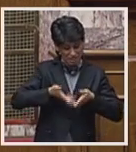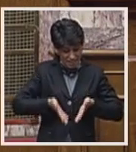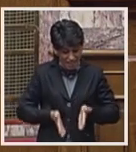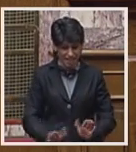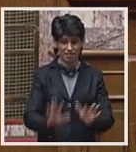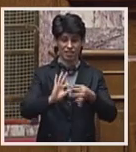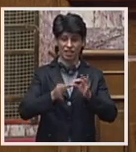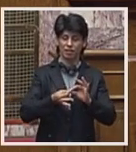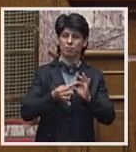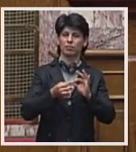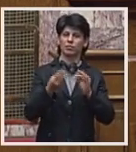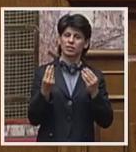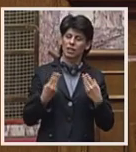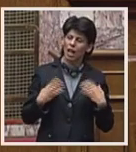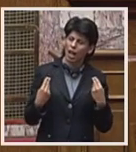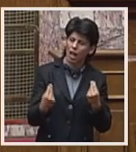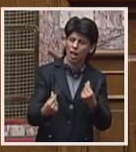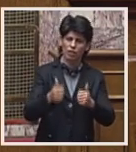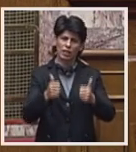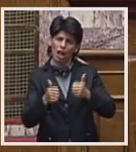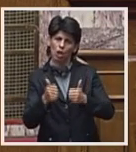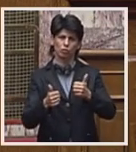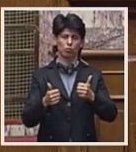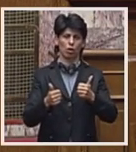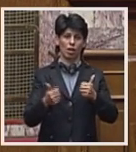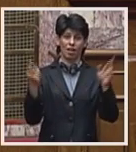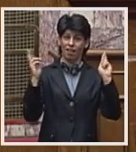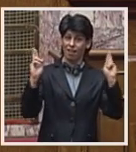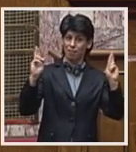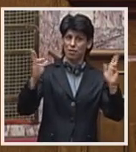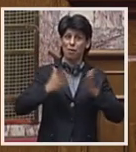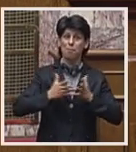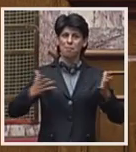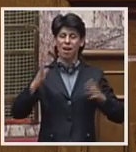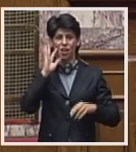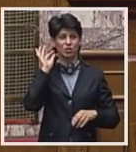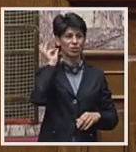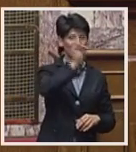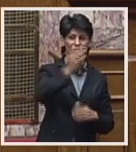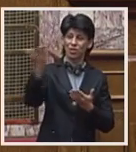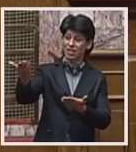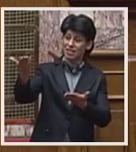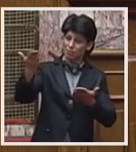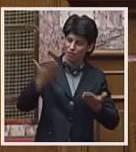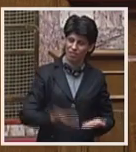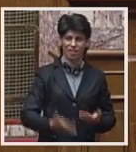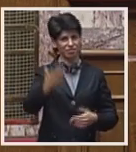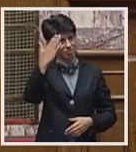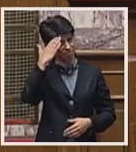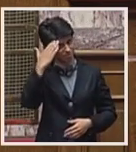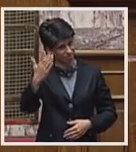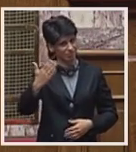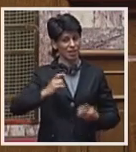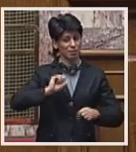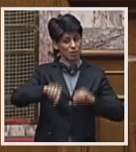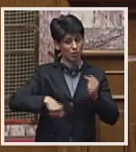της εκκυρίας και της ευγενούς άμυλας, η Ελλάδα της ελπίδας και των μεγάλων στόχων, υποδέχεται και χαιρετίζει τις προσπάθειες